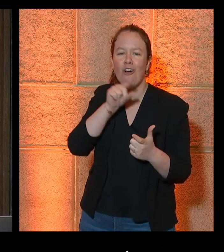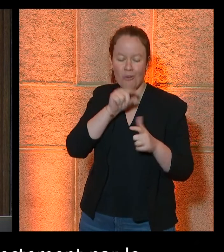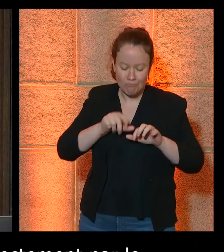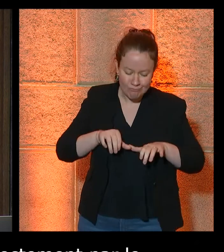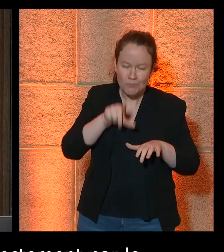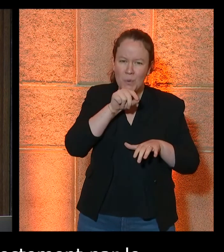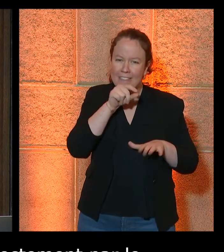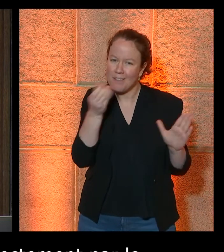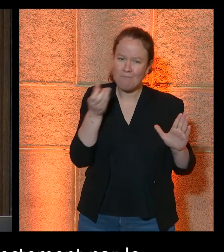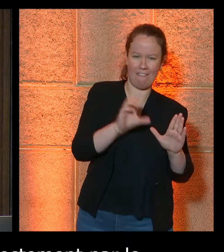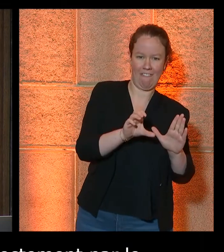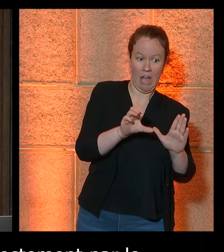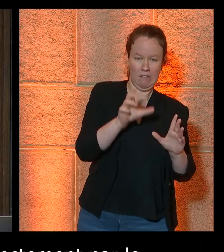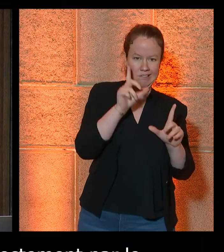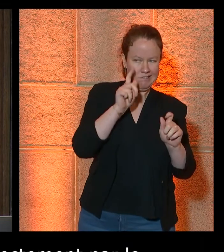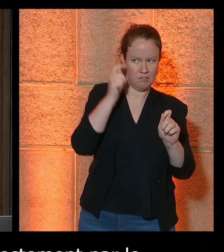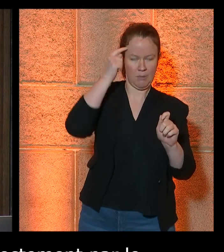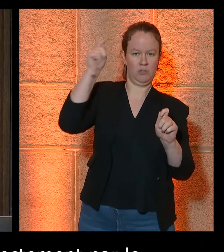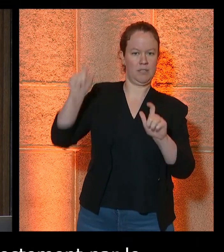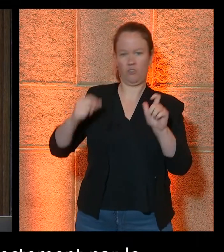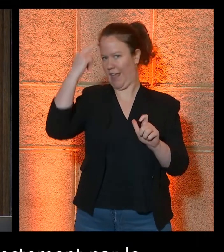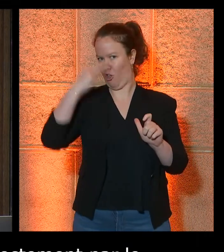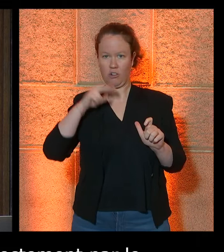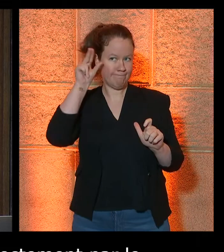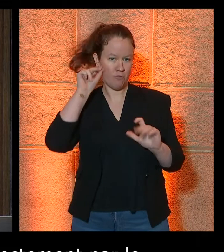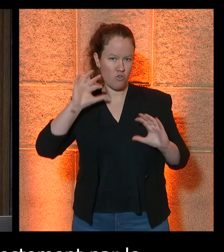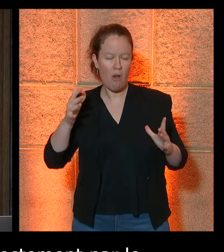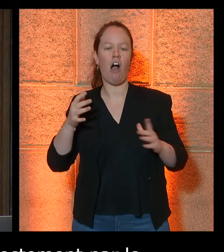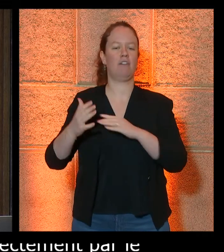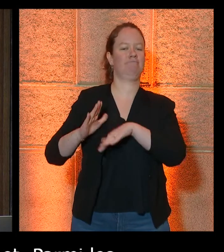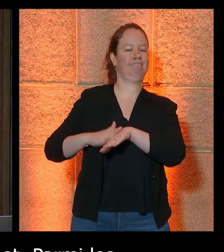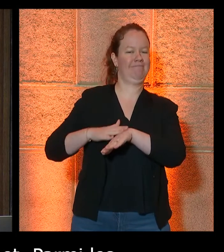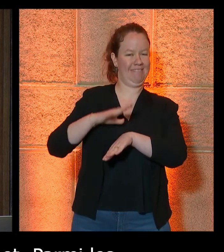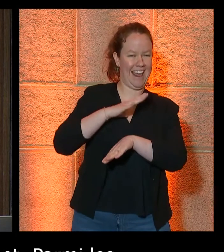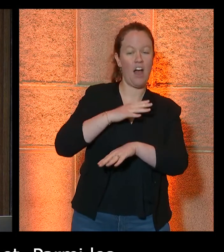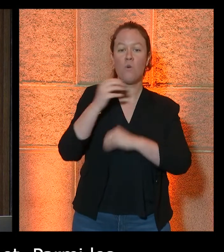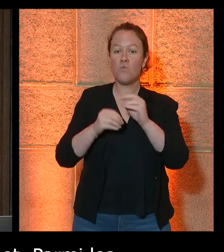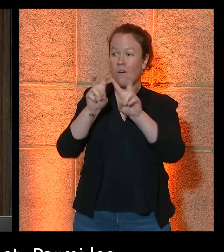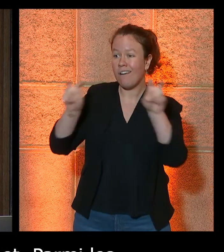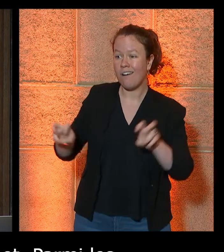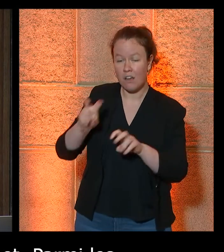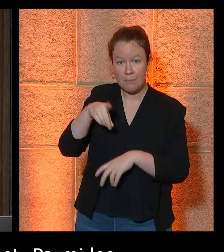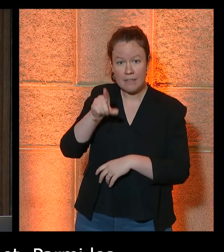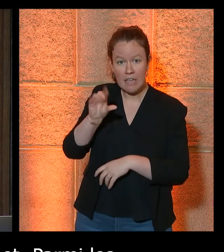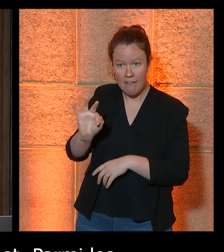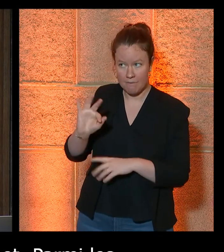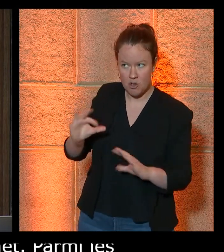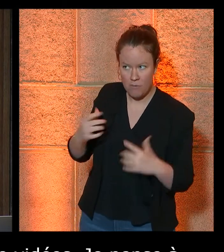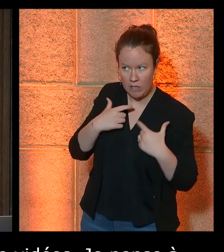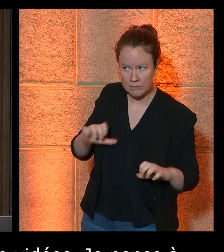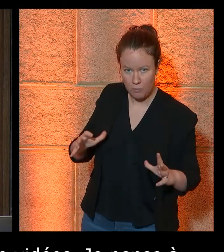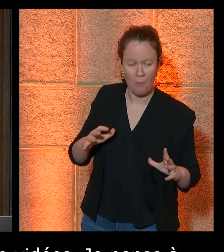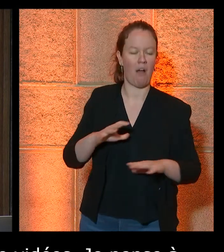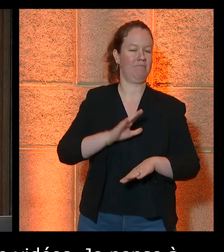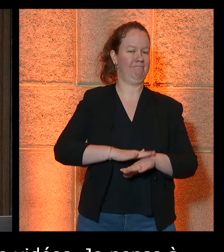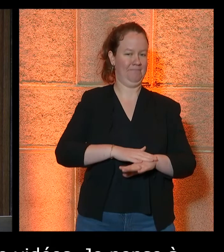savoir comment diffuser des documents PDF accessibles à tout le monde. Et encore bien d'autres ressources dont vous les